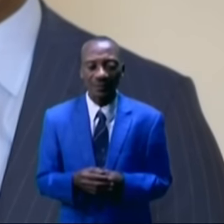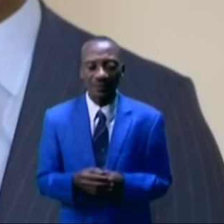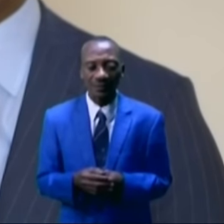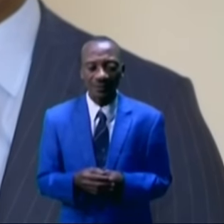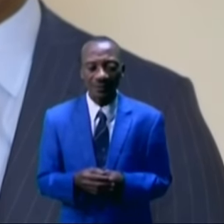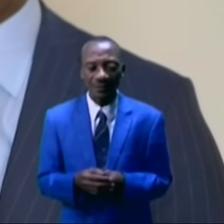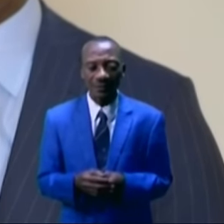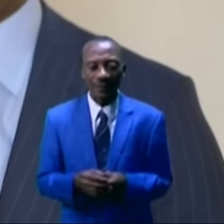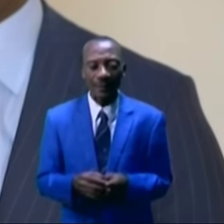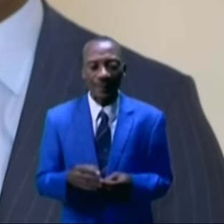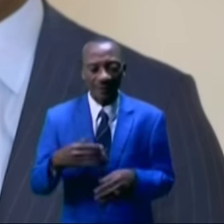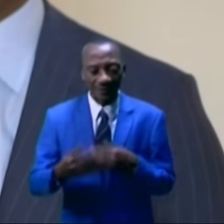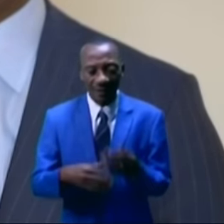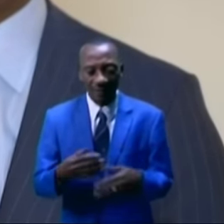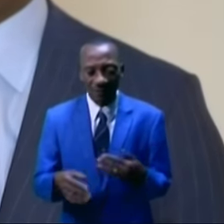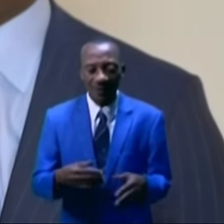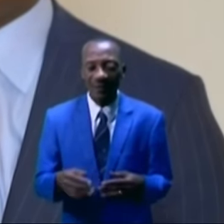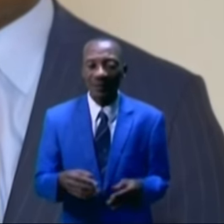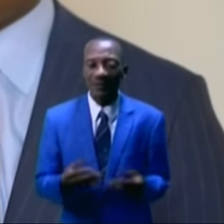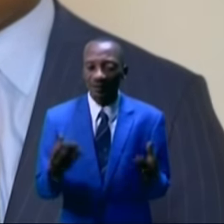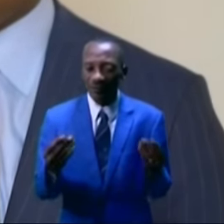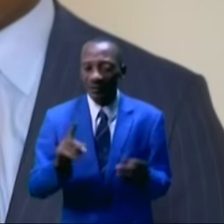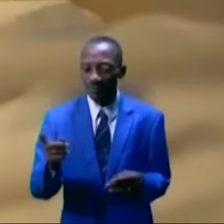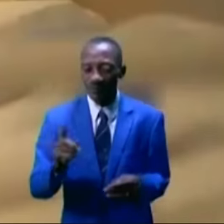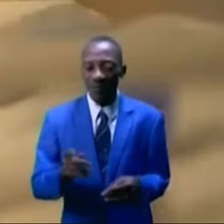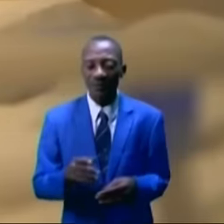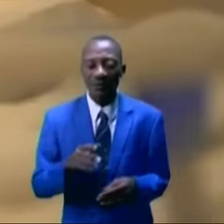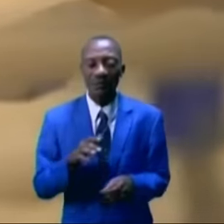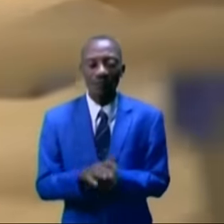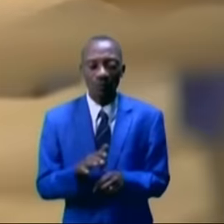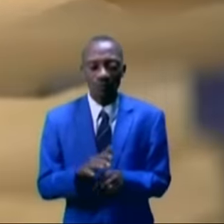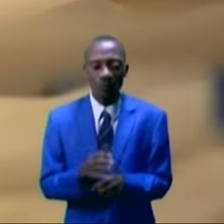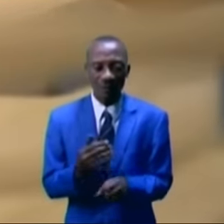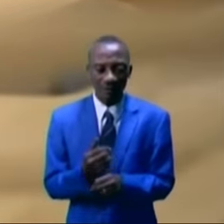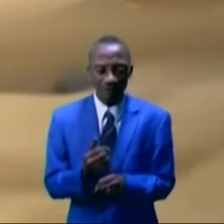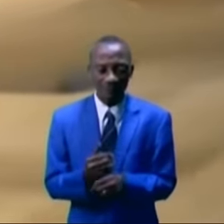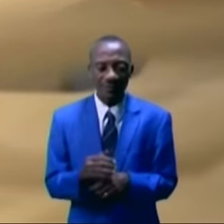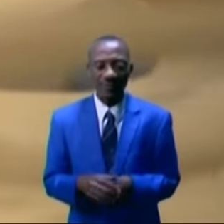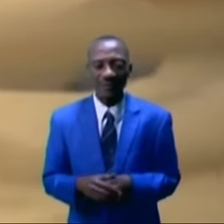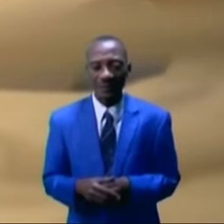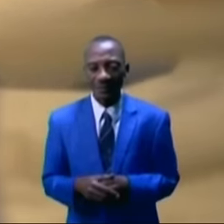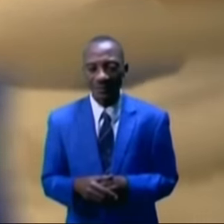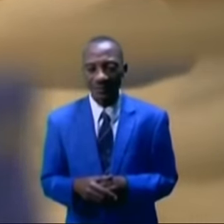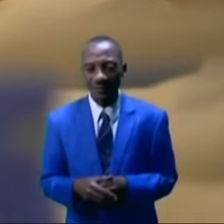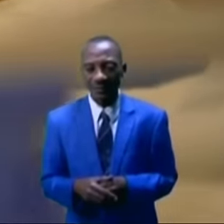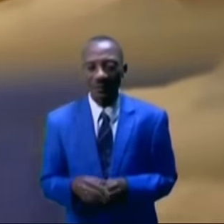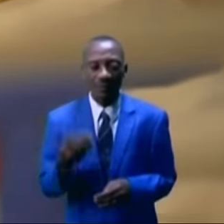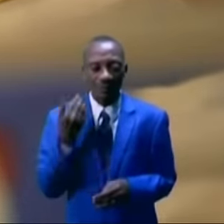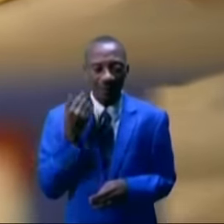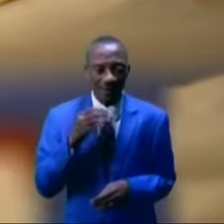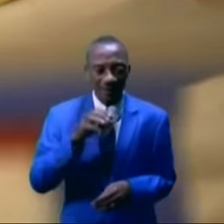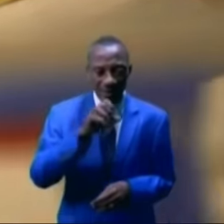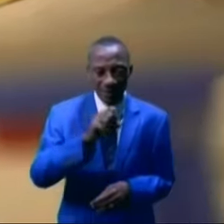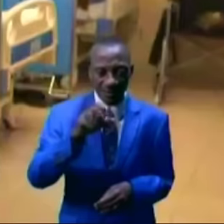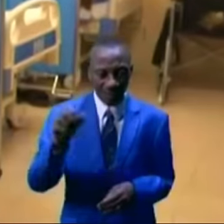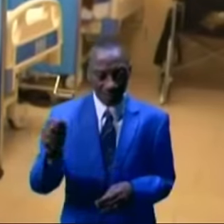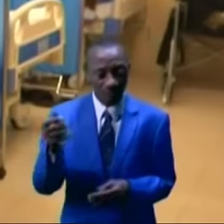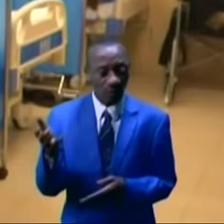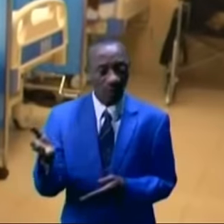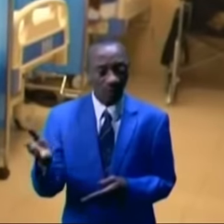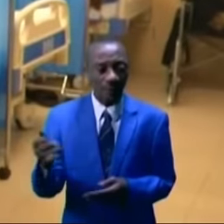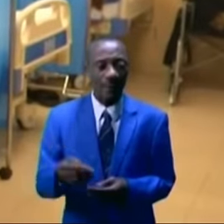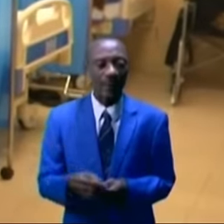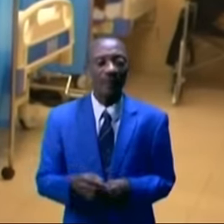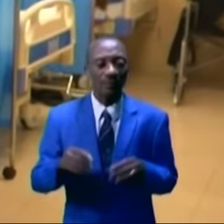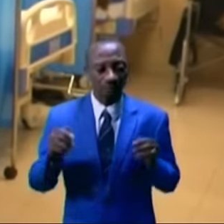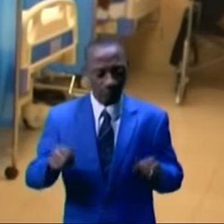était justement de pouvoir apporter les soins appropriés. La drépanocytose, une réalité mais pas une fatalité, nous